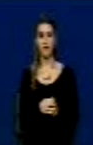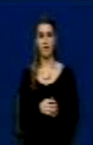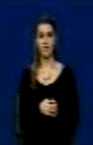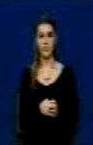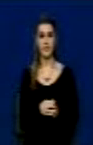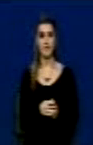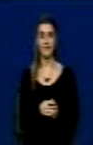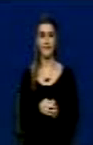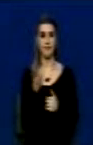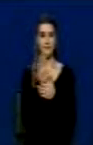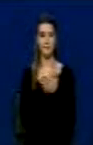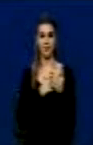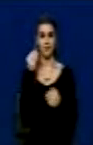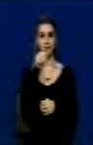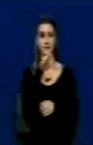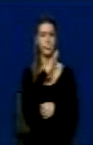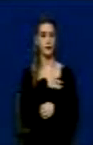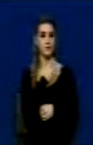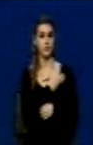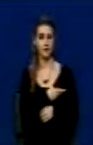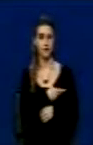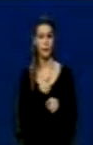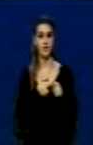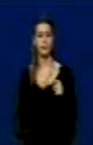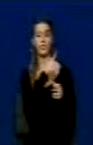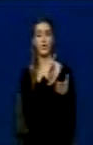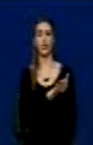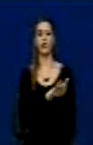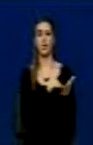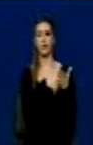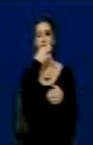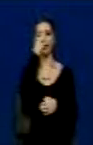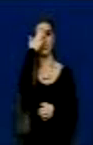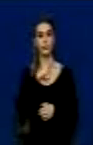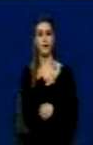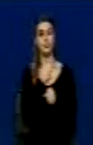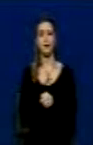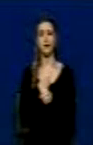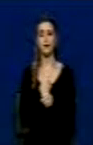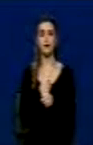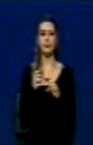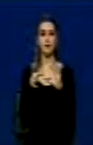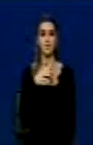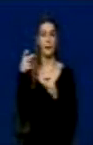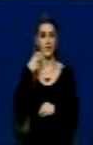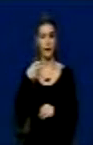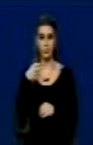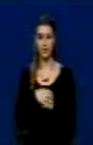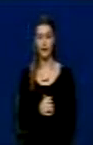Ai së pari e përmend Kroacinë si shembull të suksesshëm në procesin e integrimeve